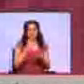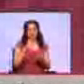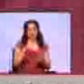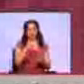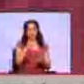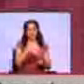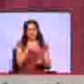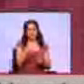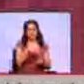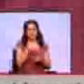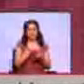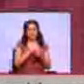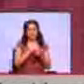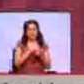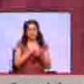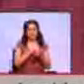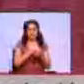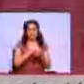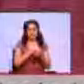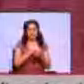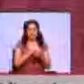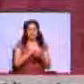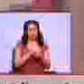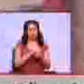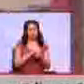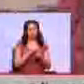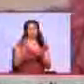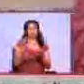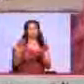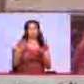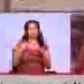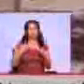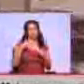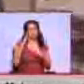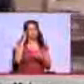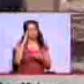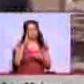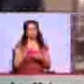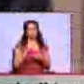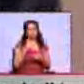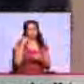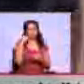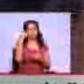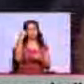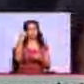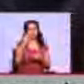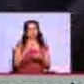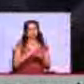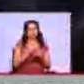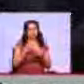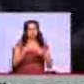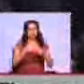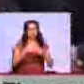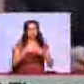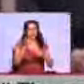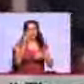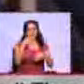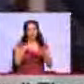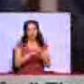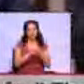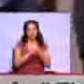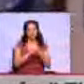الغسالة والتلاجة وجابوا لي غسالة من النهاردة. اتصلت بالمؤسسة، مؤسسة واحد من